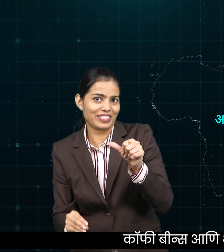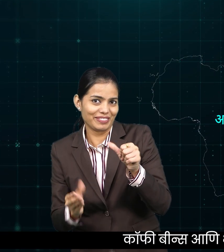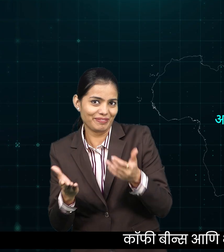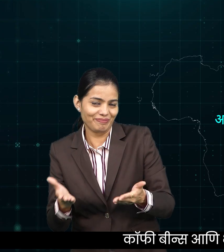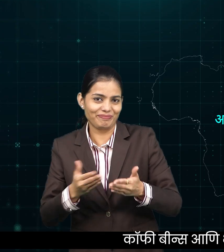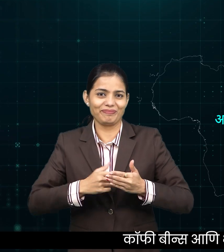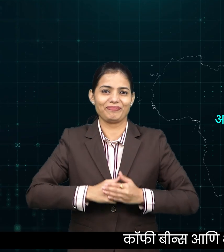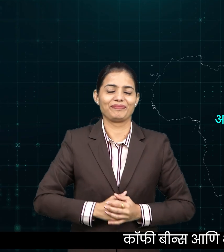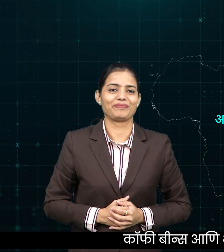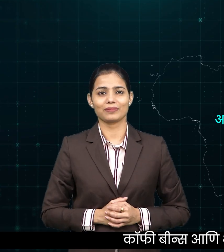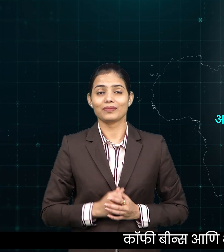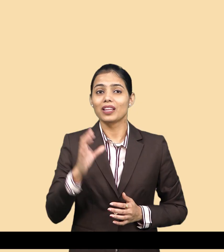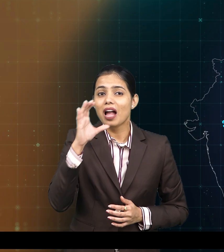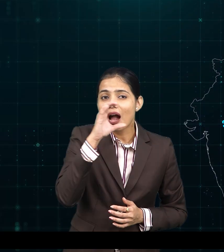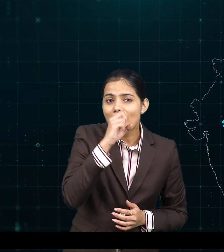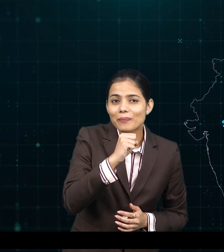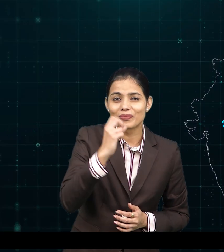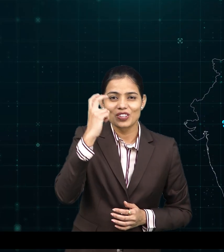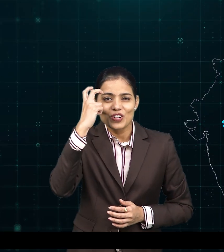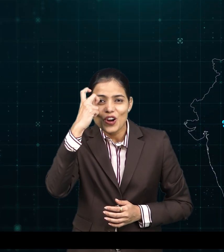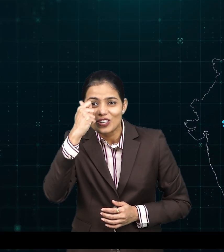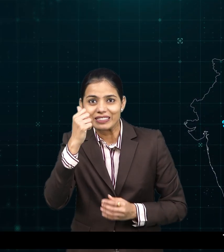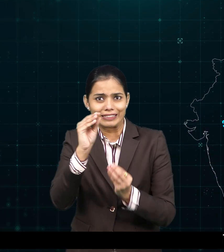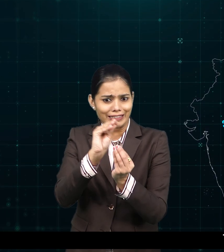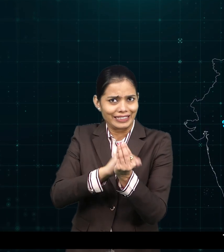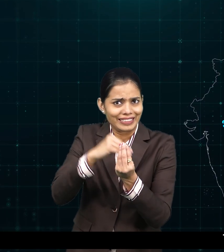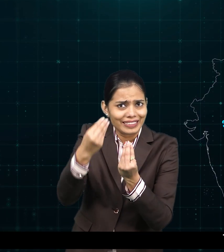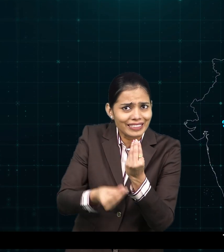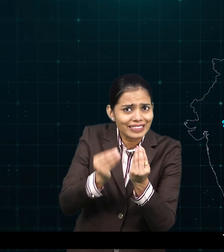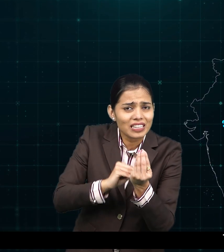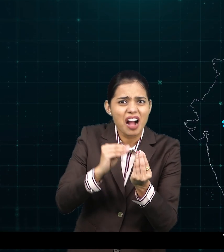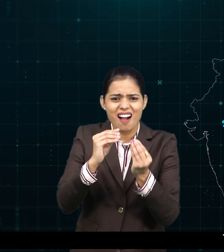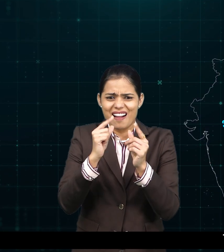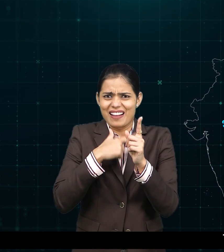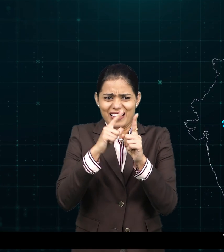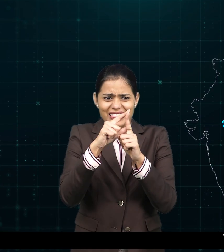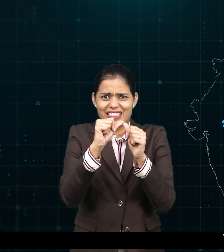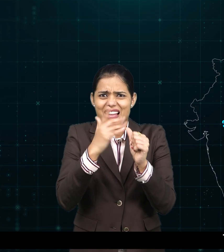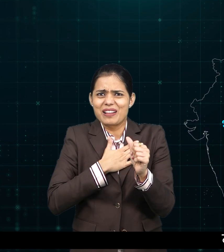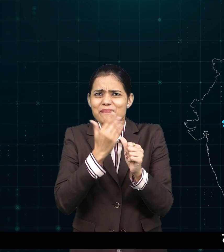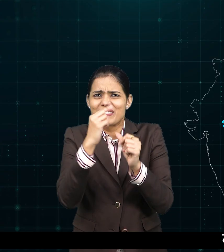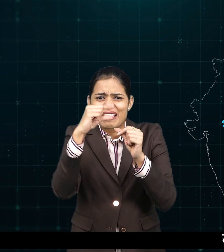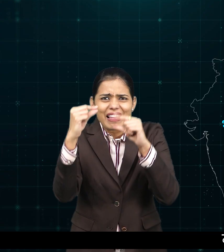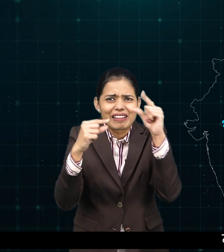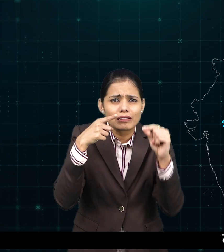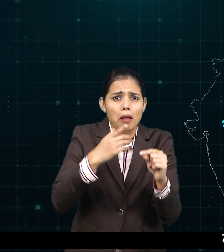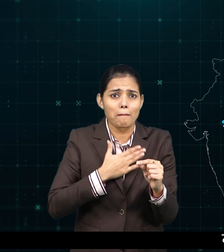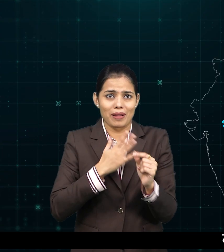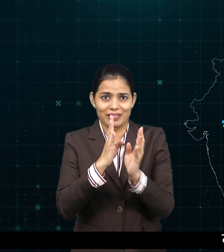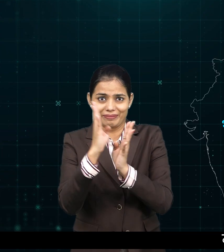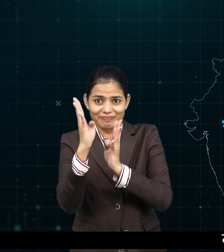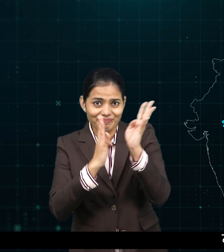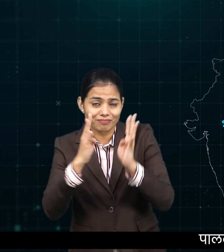भेंडी आफ्रिकेतून आली. आंबा, संत्रा, केळी, मेथी,